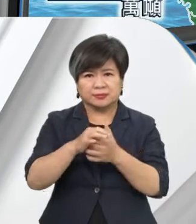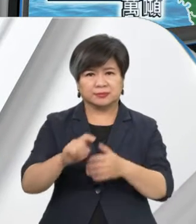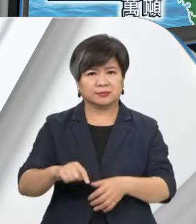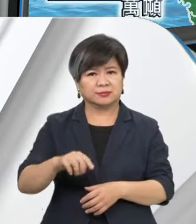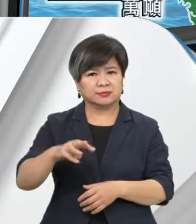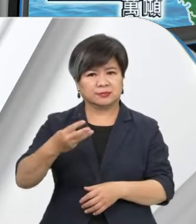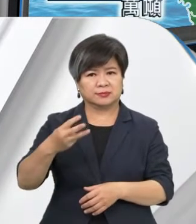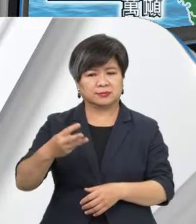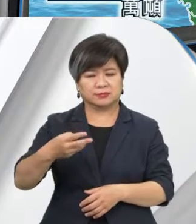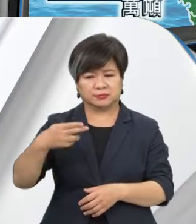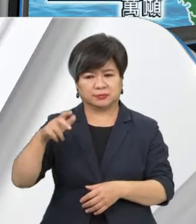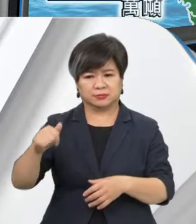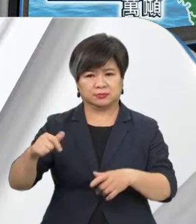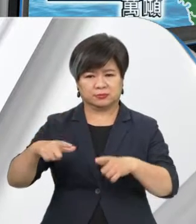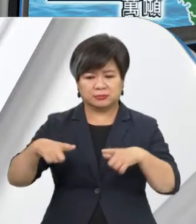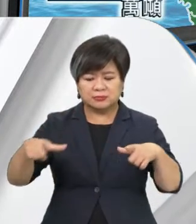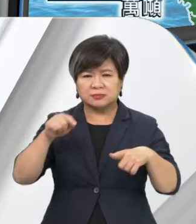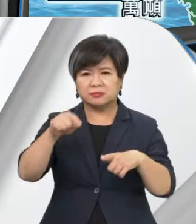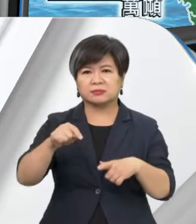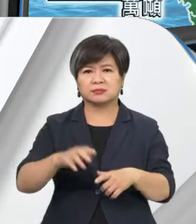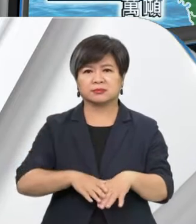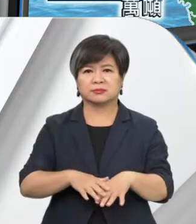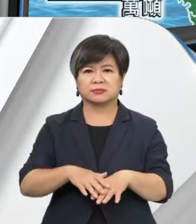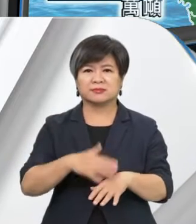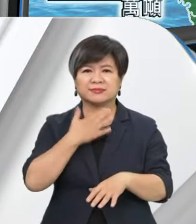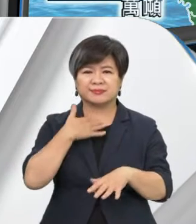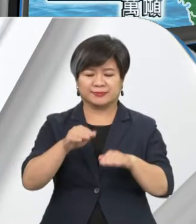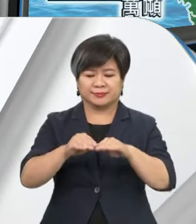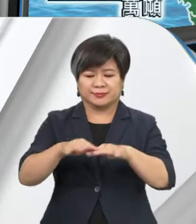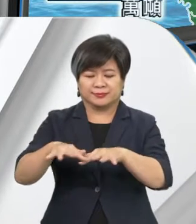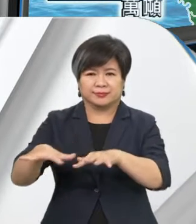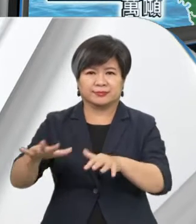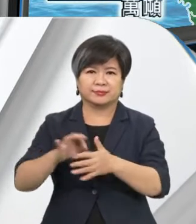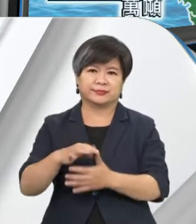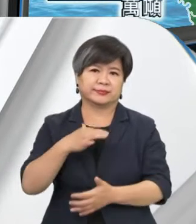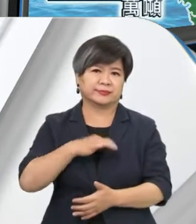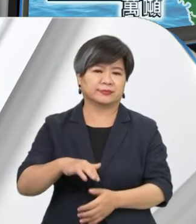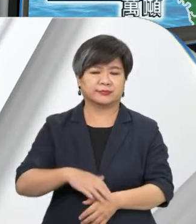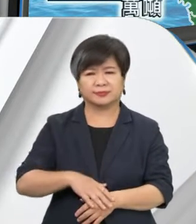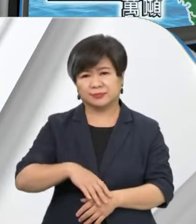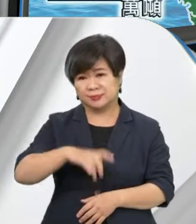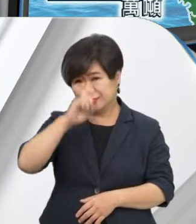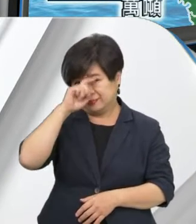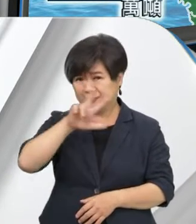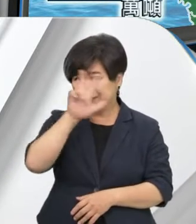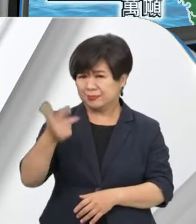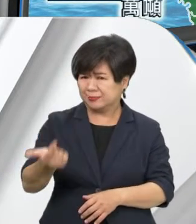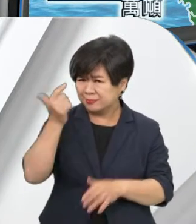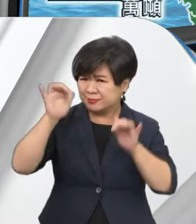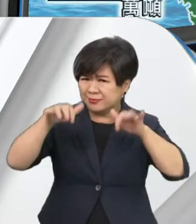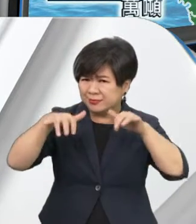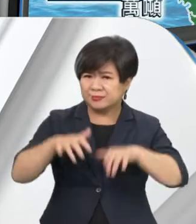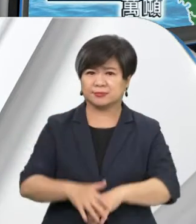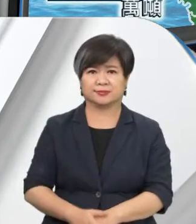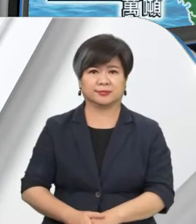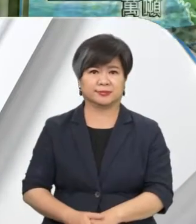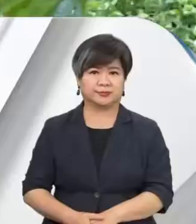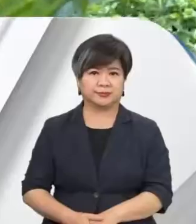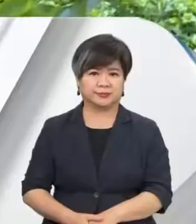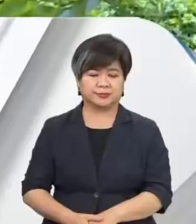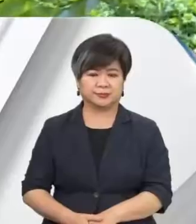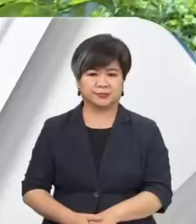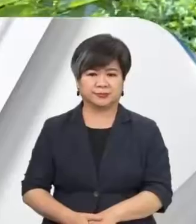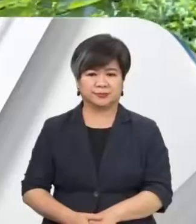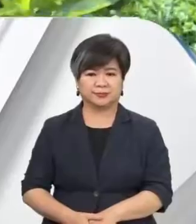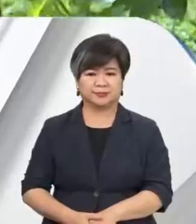水，国家避开了五二当难种，农民动不奈何，这样子的其他天空包。要得落水。